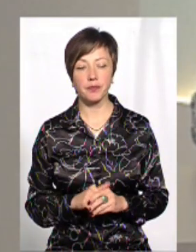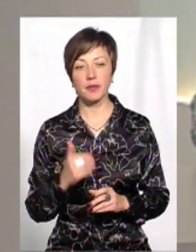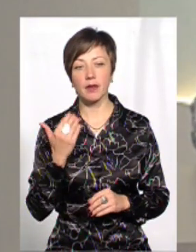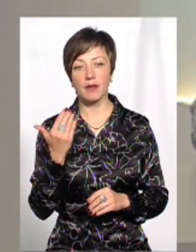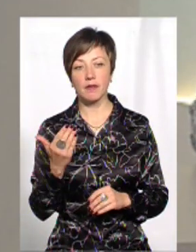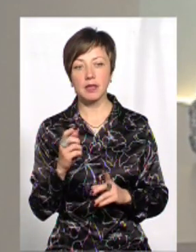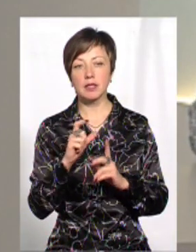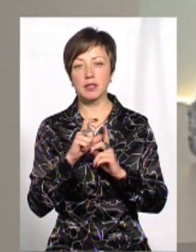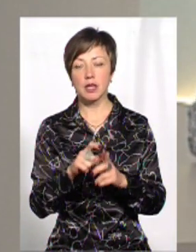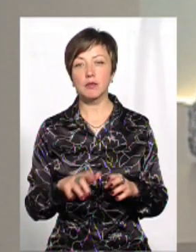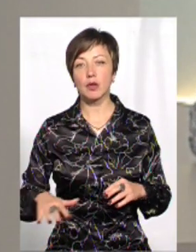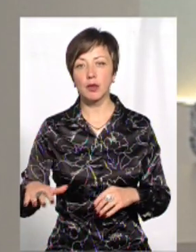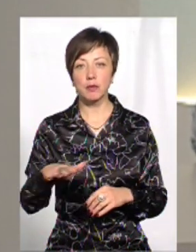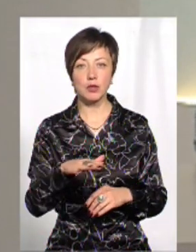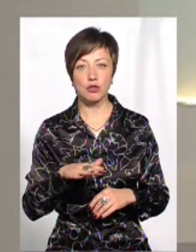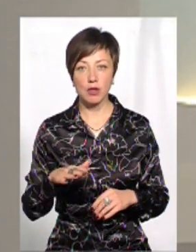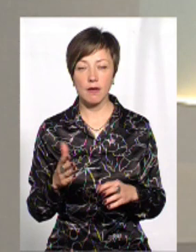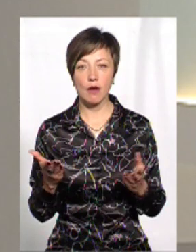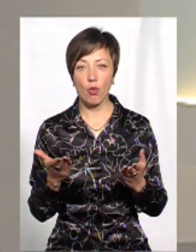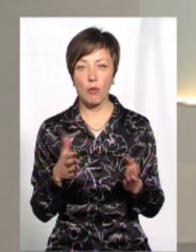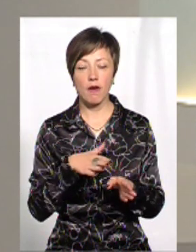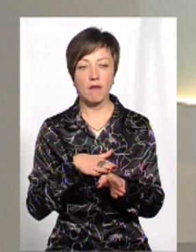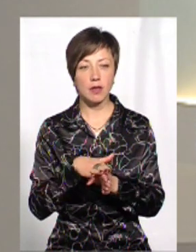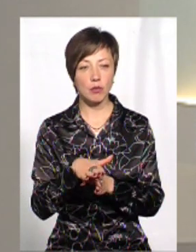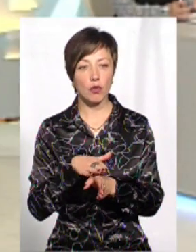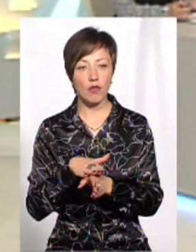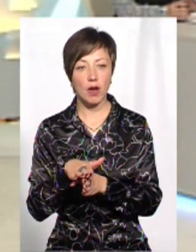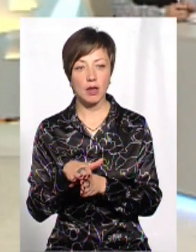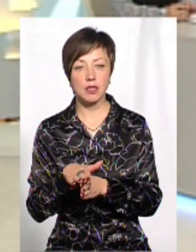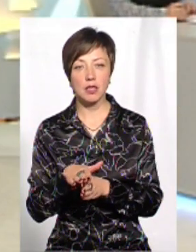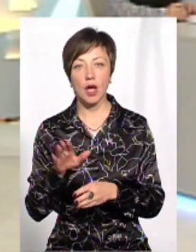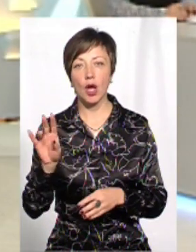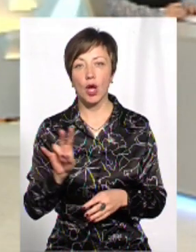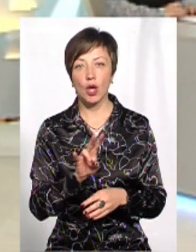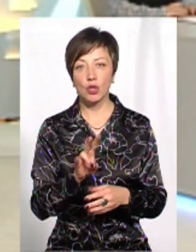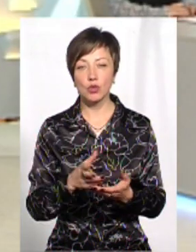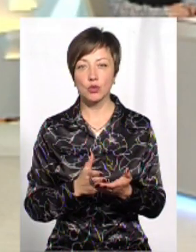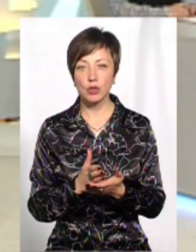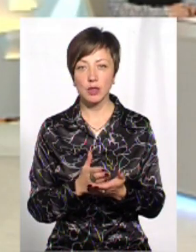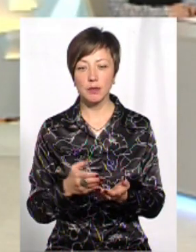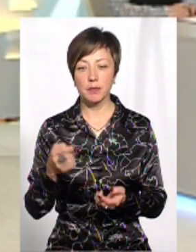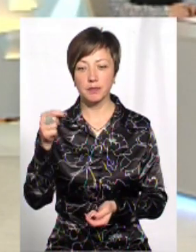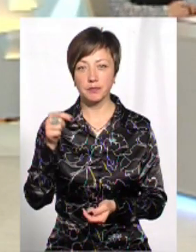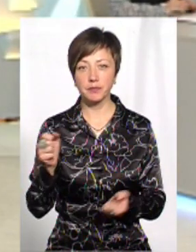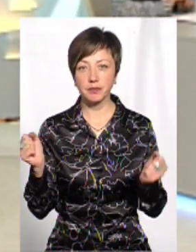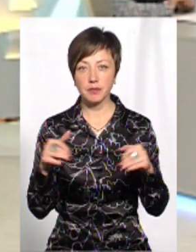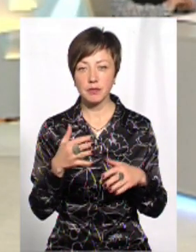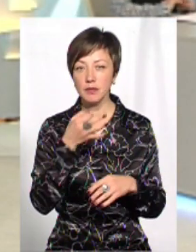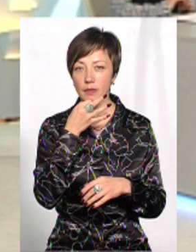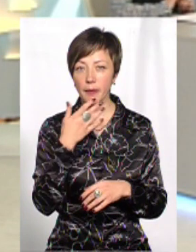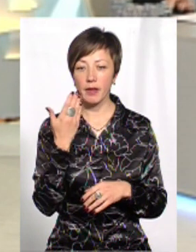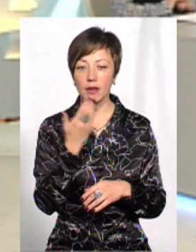за приміщенням, в якому відбувається служіння, де збираються прихильники тої чи